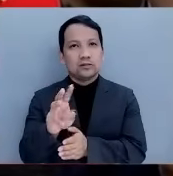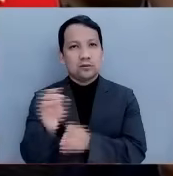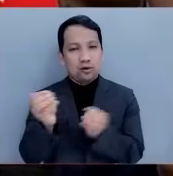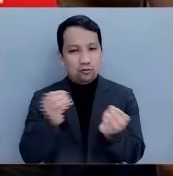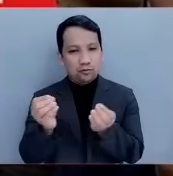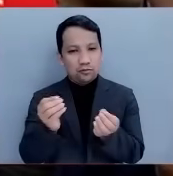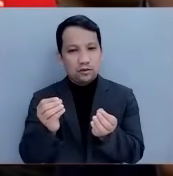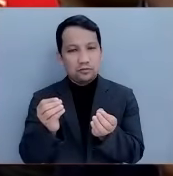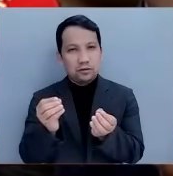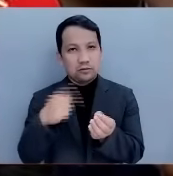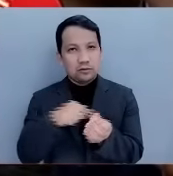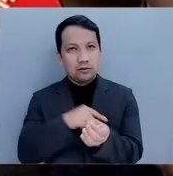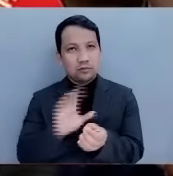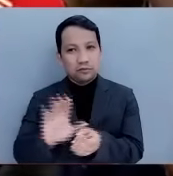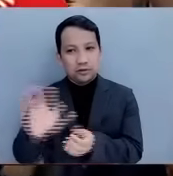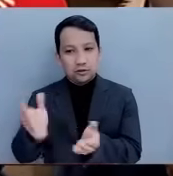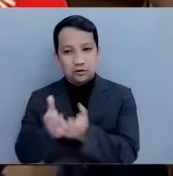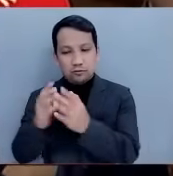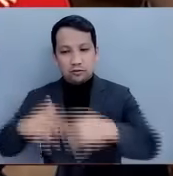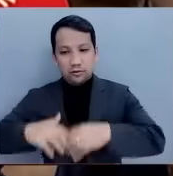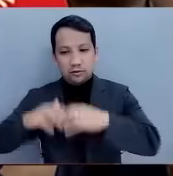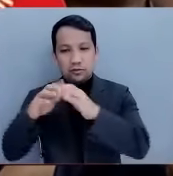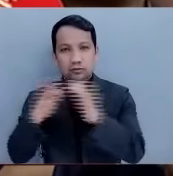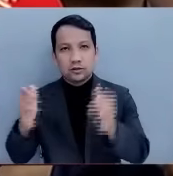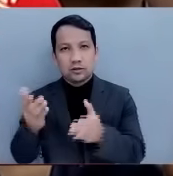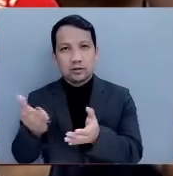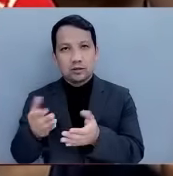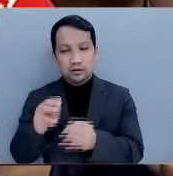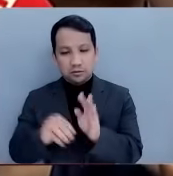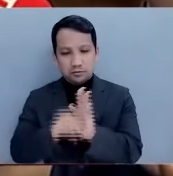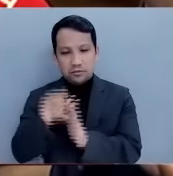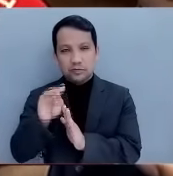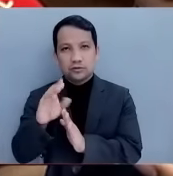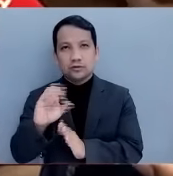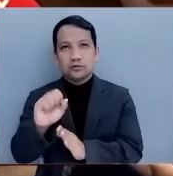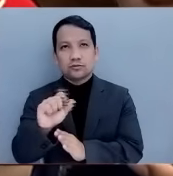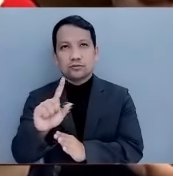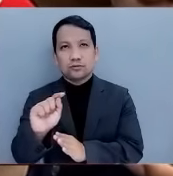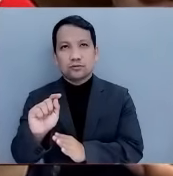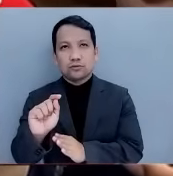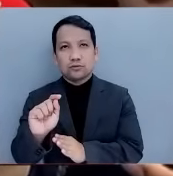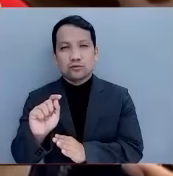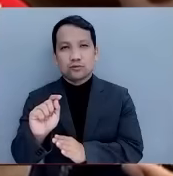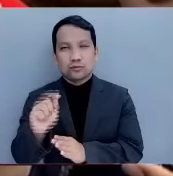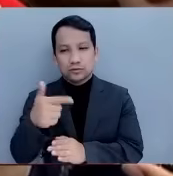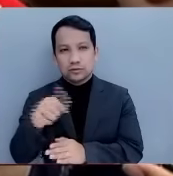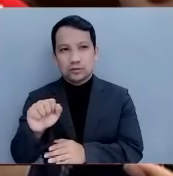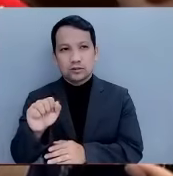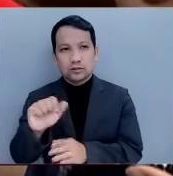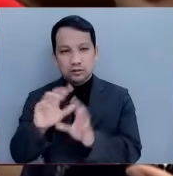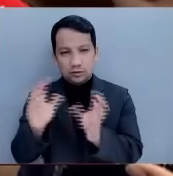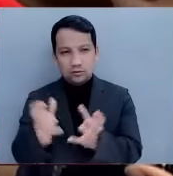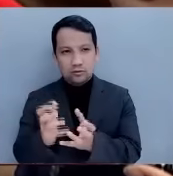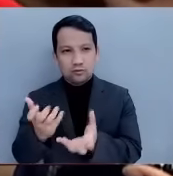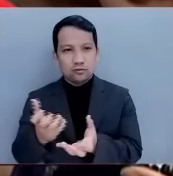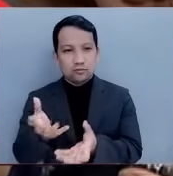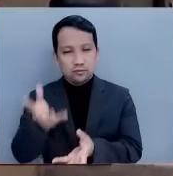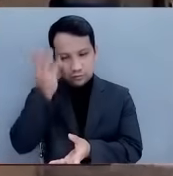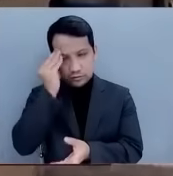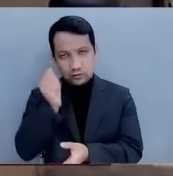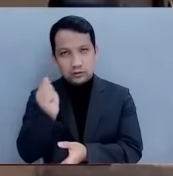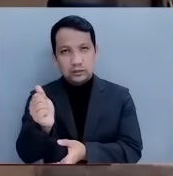operations, sila yung pinaka-mature na Coast Guard sa buong mundo. So, gusto nating matuto din sa